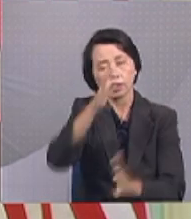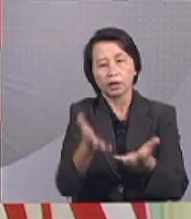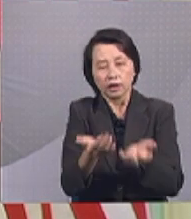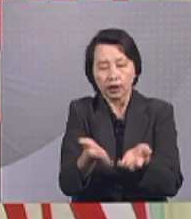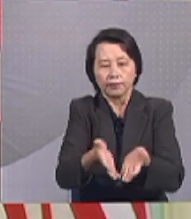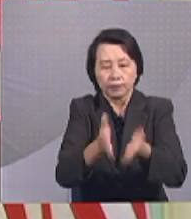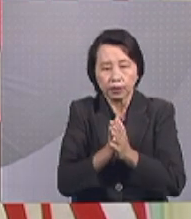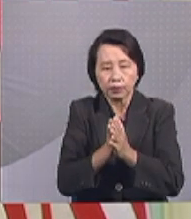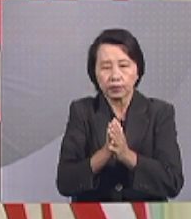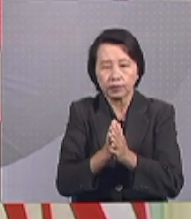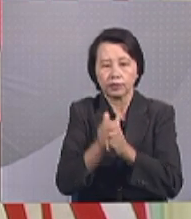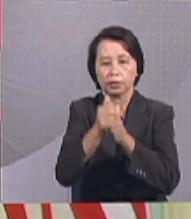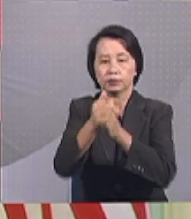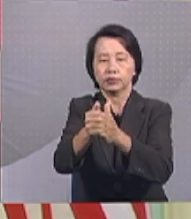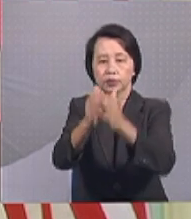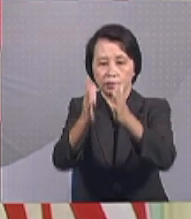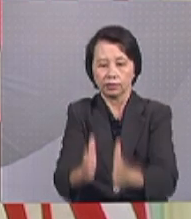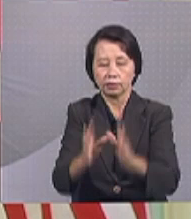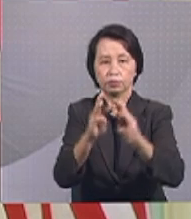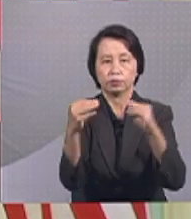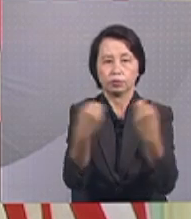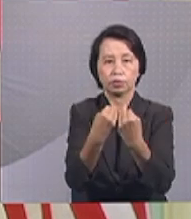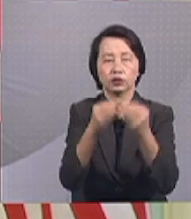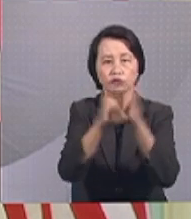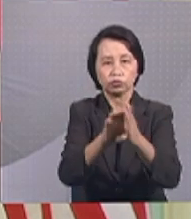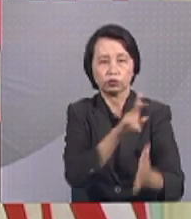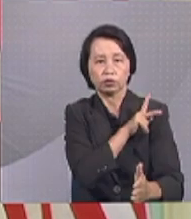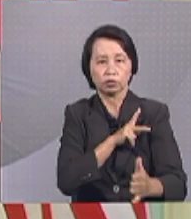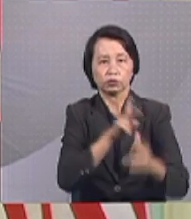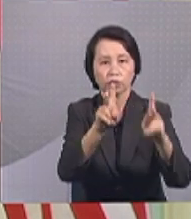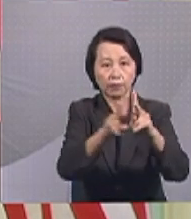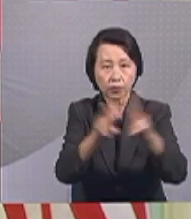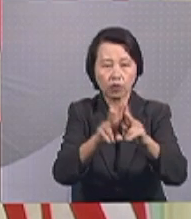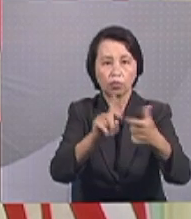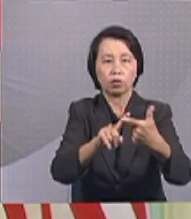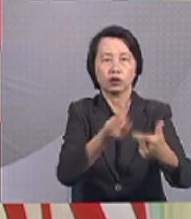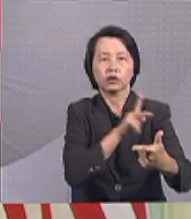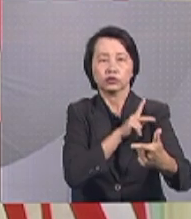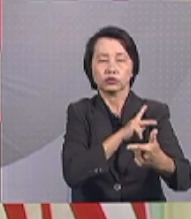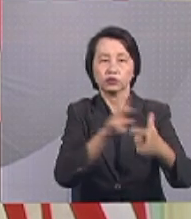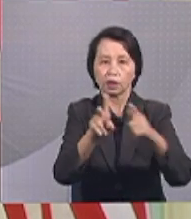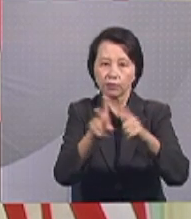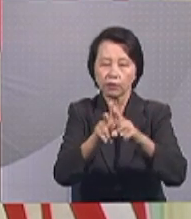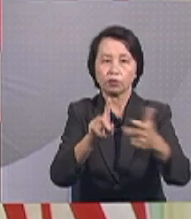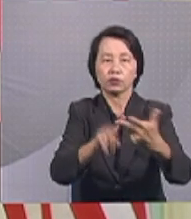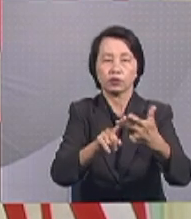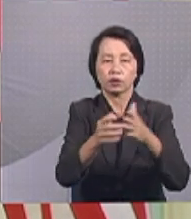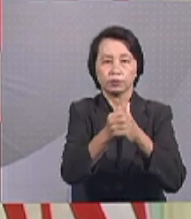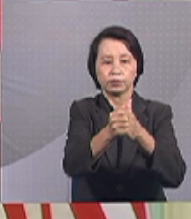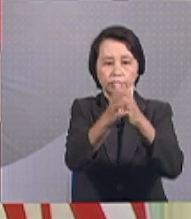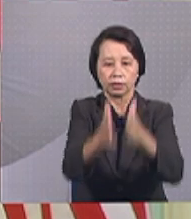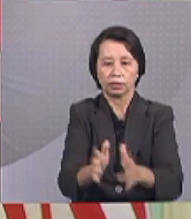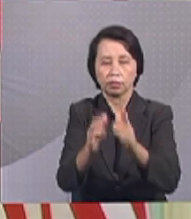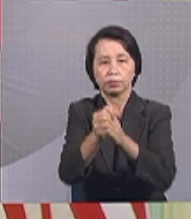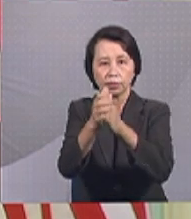kepada pemimpin-pemimpin masyarakat seperti penghulu, ketua-ketua kampung,